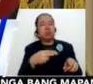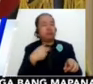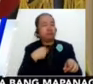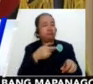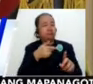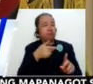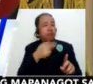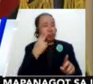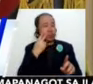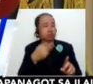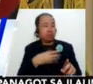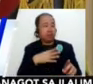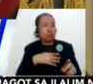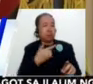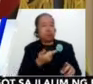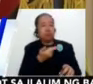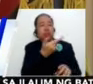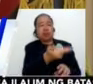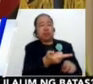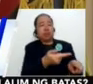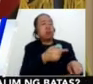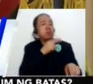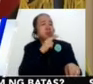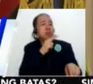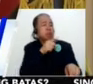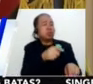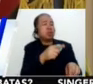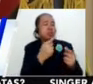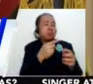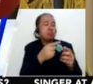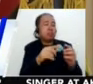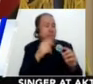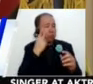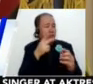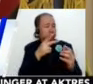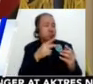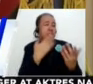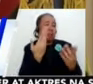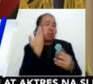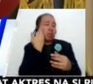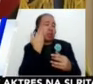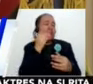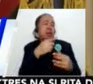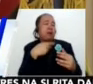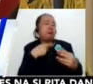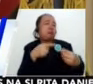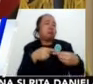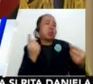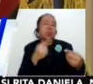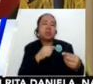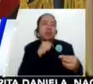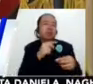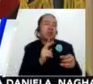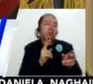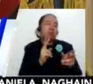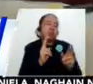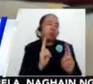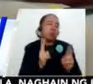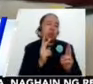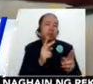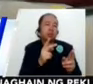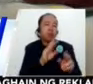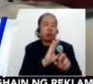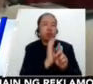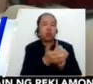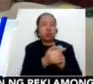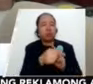isang suspect po just to make it appear na nanlaban po ito. It's not the norms and culture po ng PNP organization.